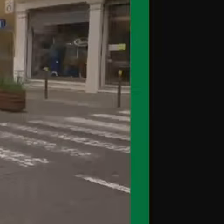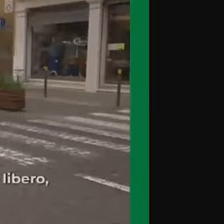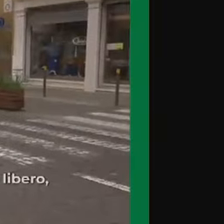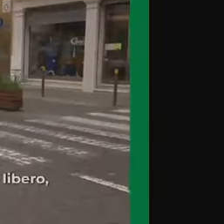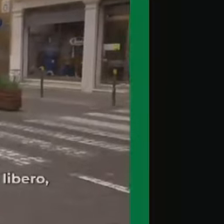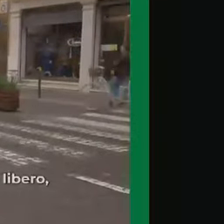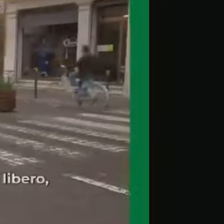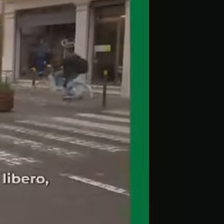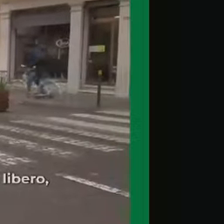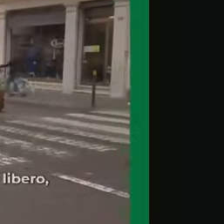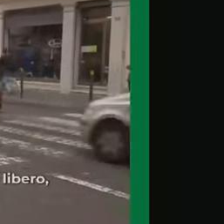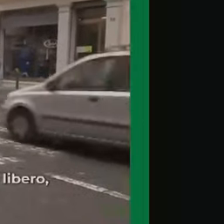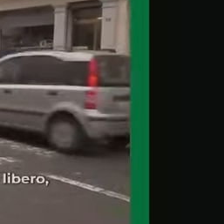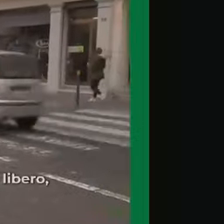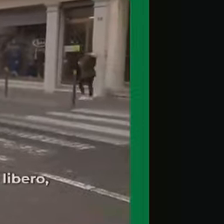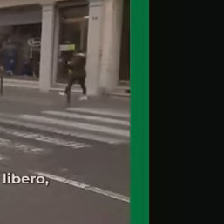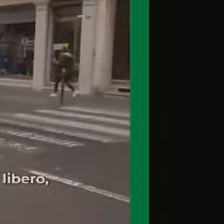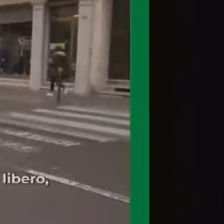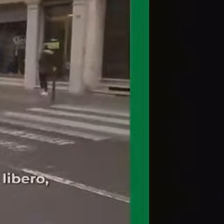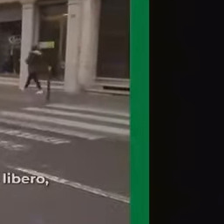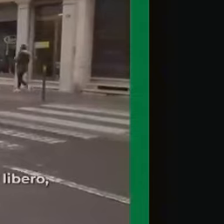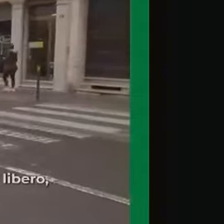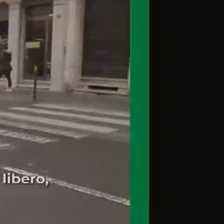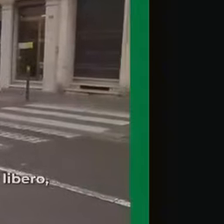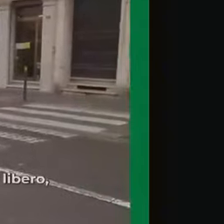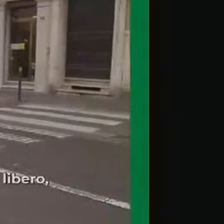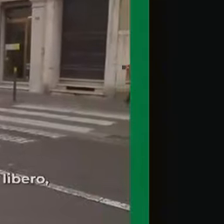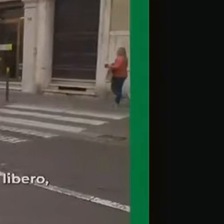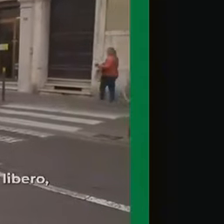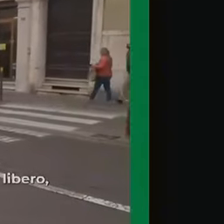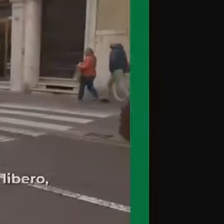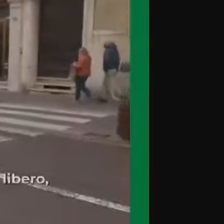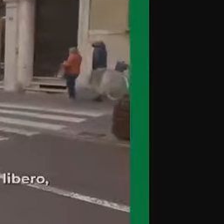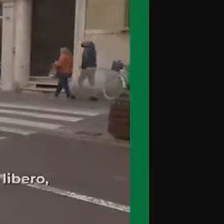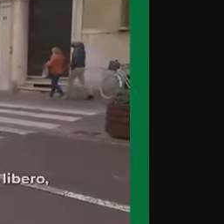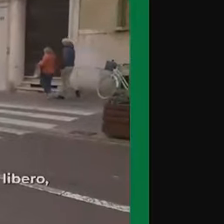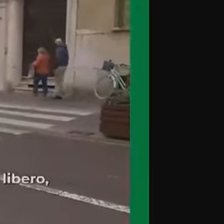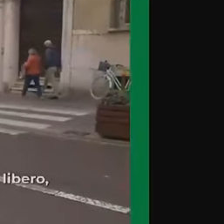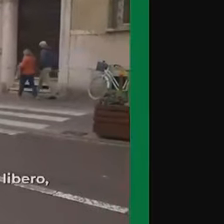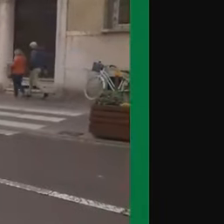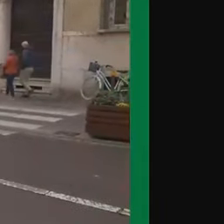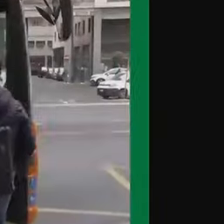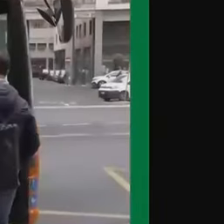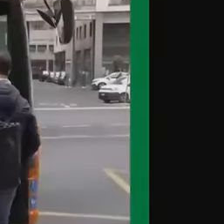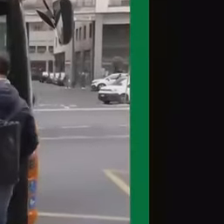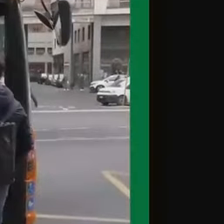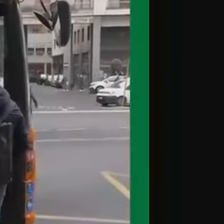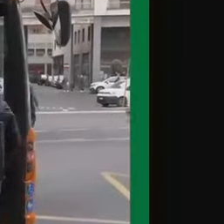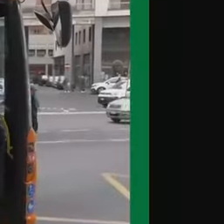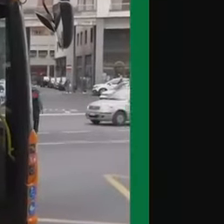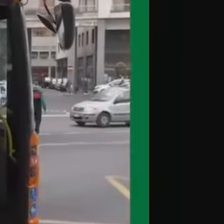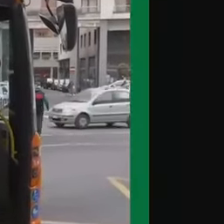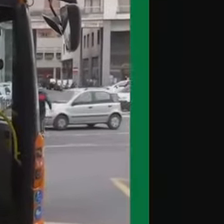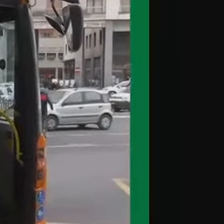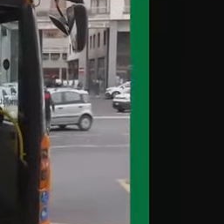to get out, just stay on a lovely holiday.